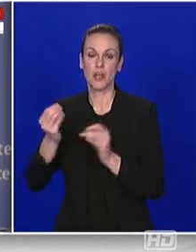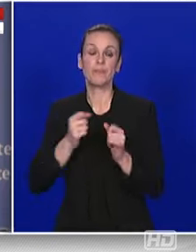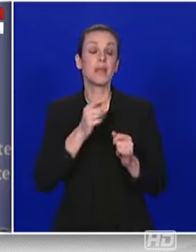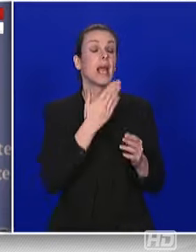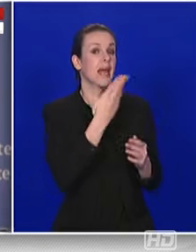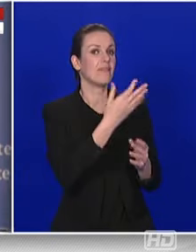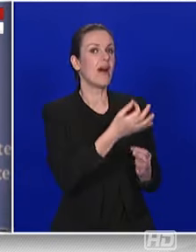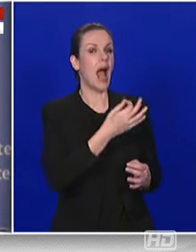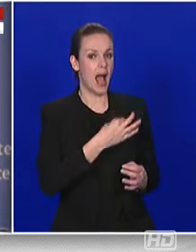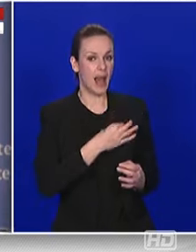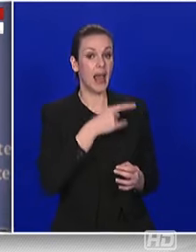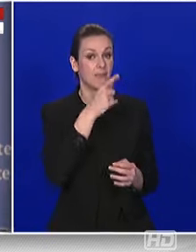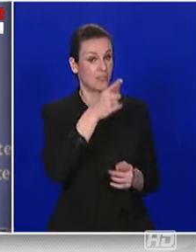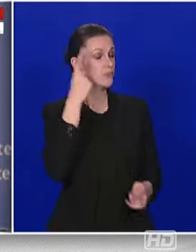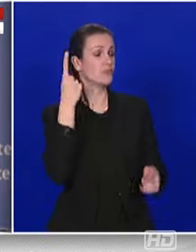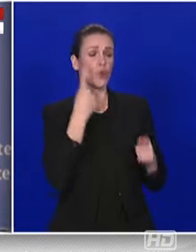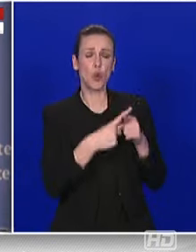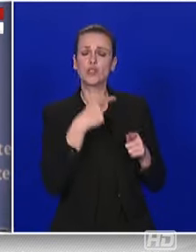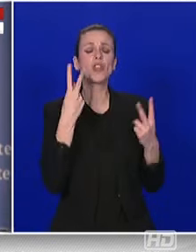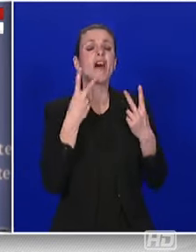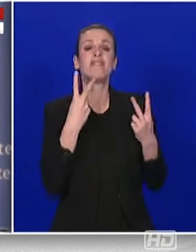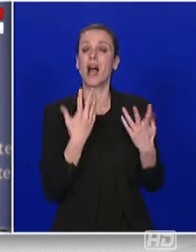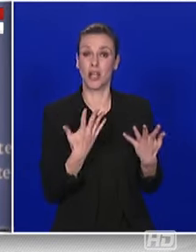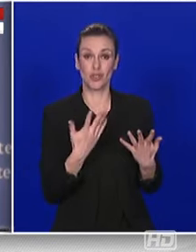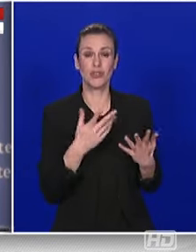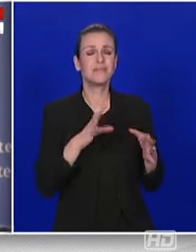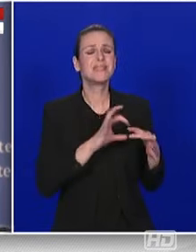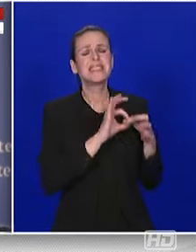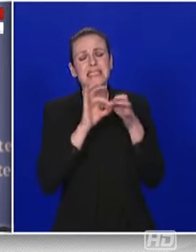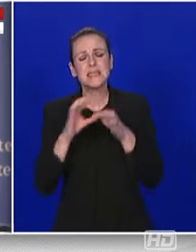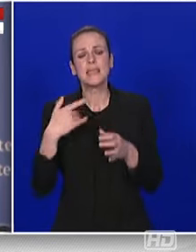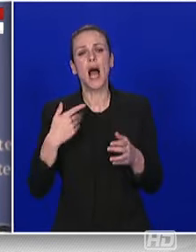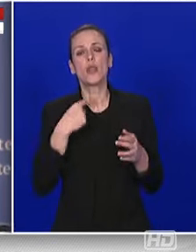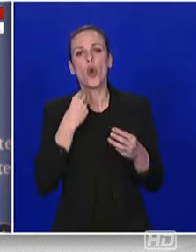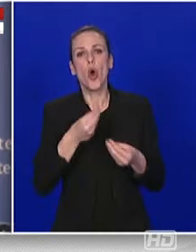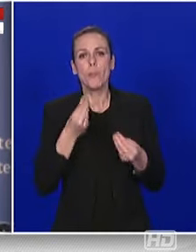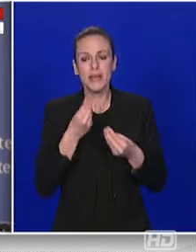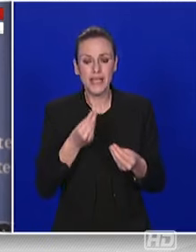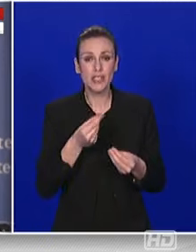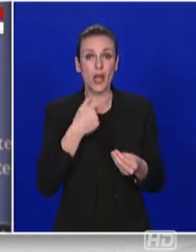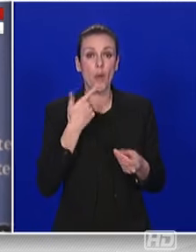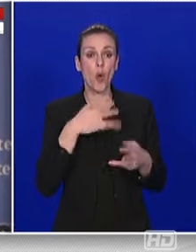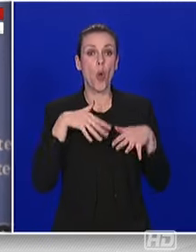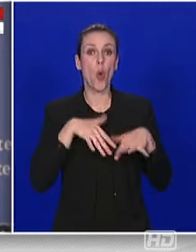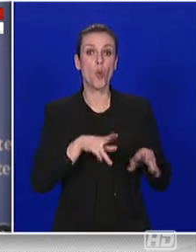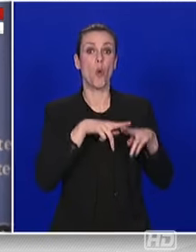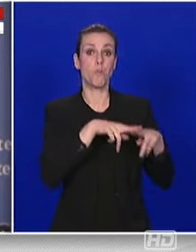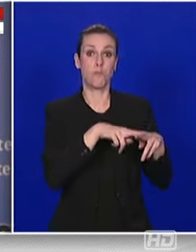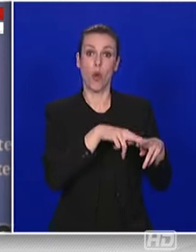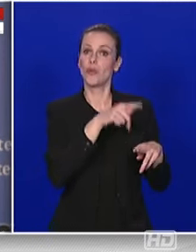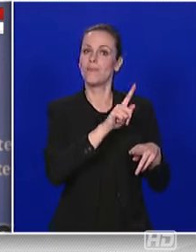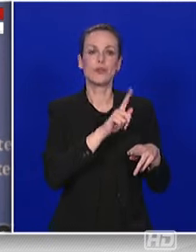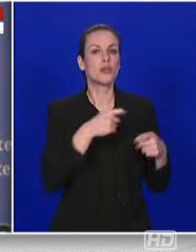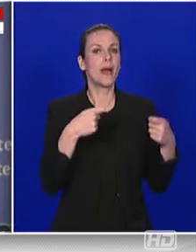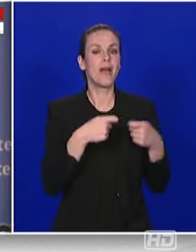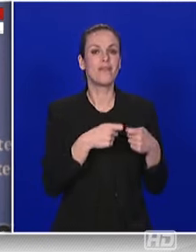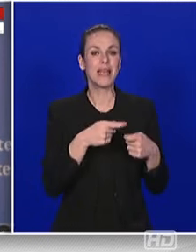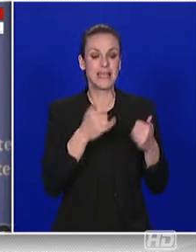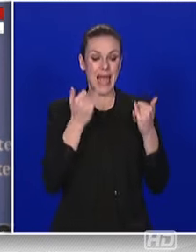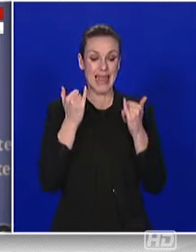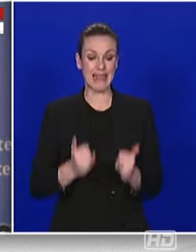pitanju. Vi ste pogodili bit, međutim, čitavo vrijeme govorimo da broj hospitaliziranih nije rezultat današnjeg